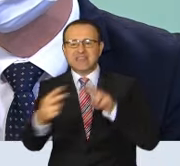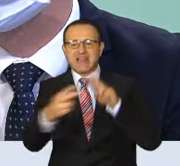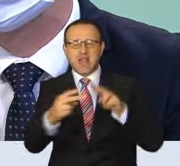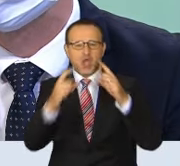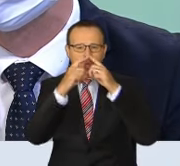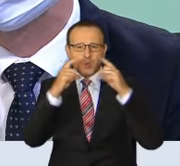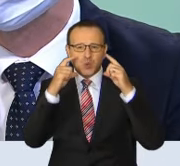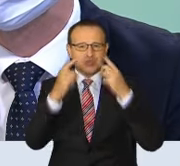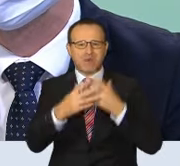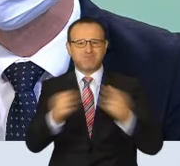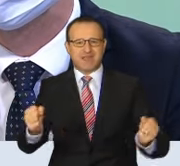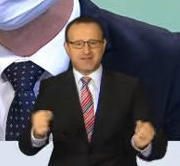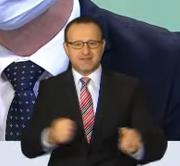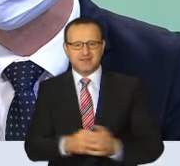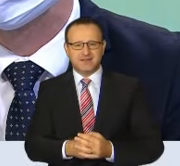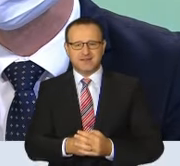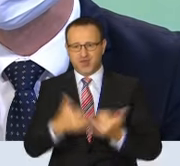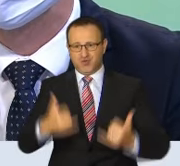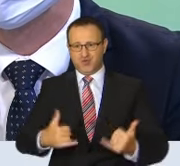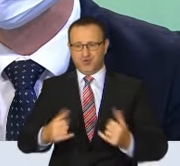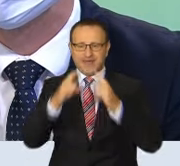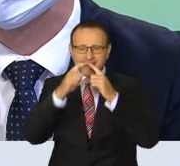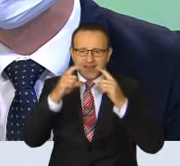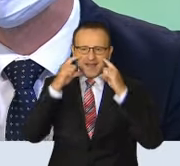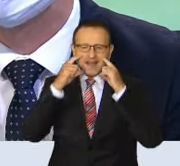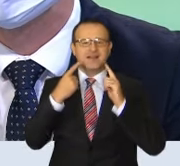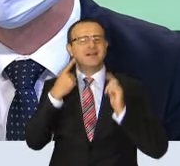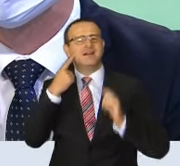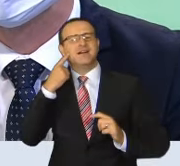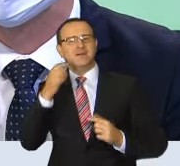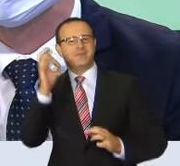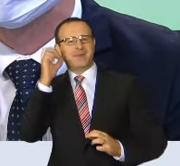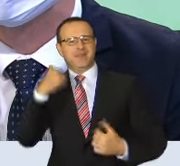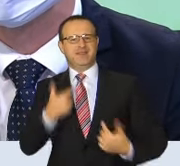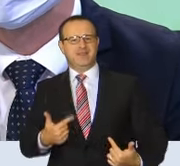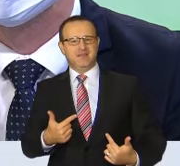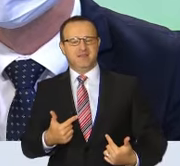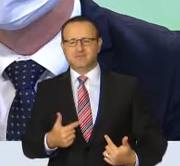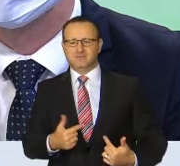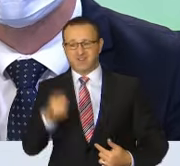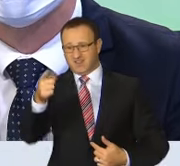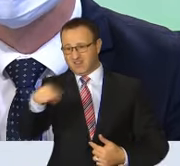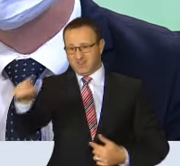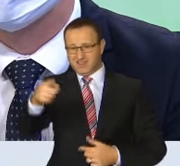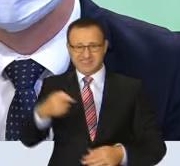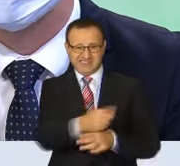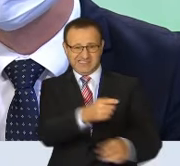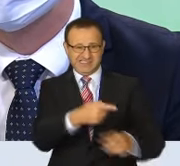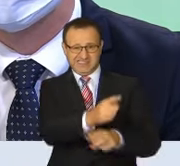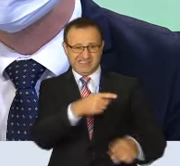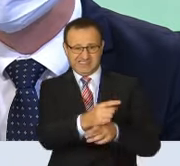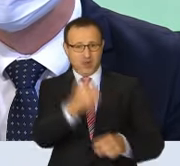lebo na jednej strane vyzývate na to, aby ľudia nosili rúška, nútite alebo šikanujete ľudí